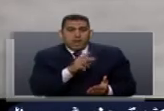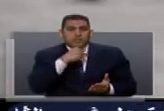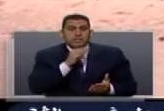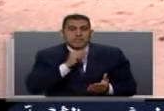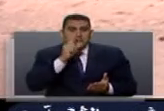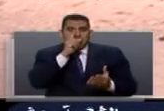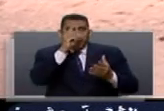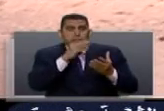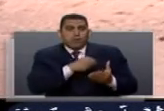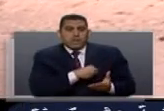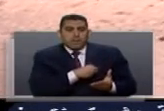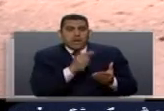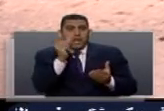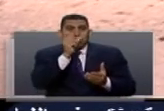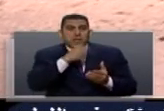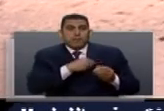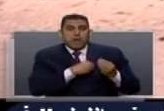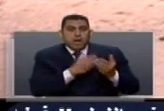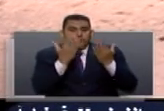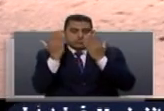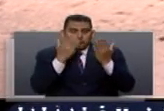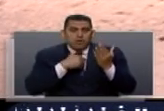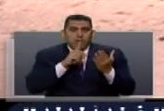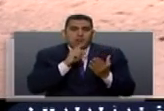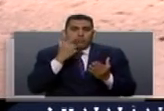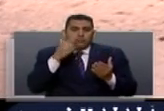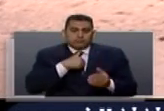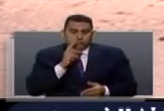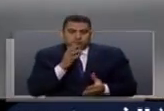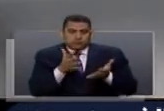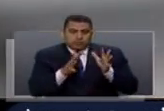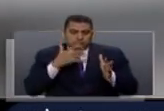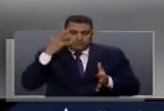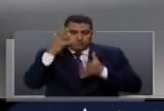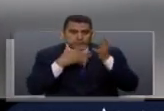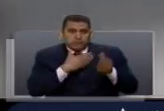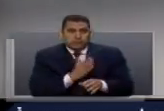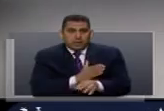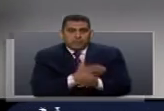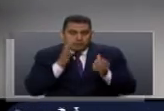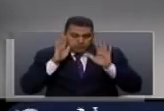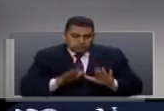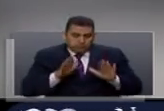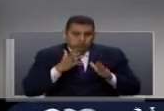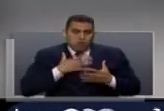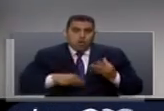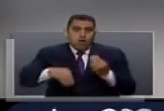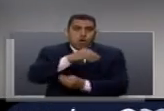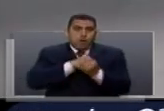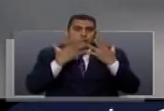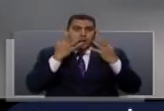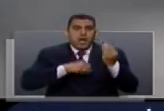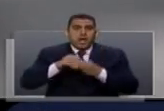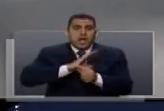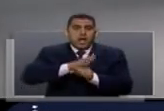قلبي على دينك يا مصرف القلوب صرف قلب يا ولي اسلام وطول عمري اهرب من الشك فانا وتعبت كتير في العباده العمره في